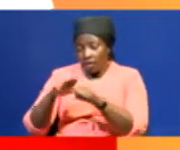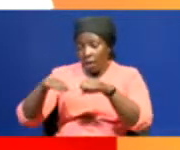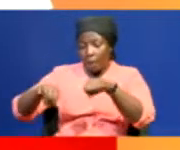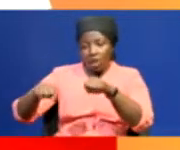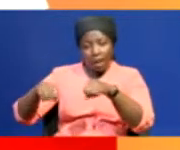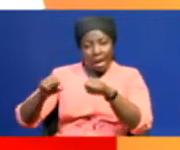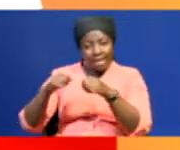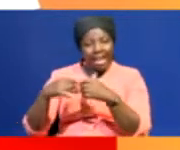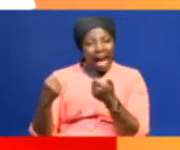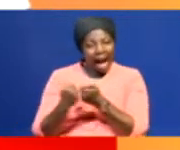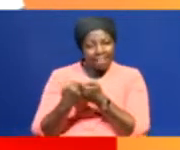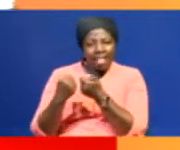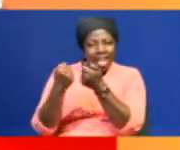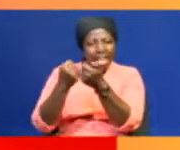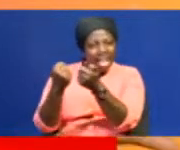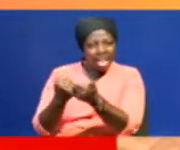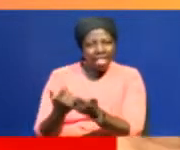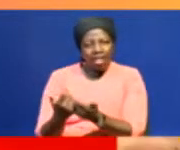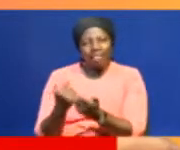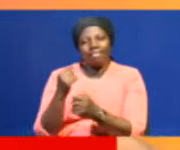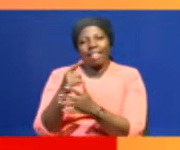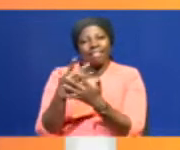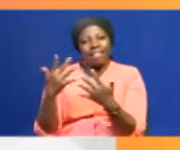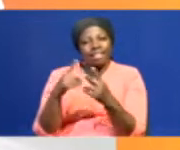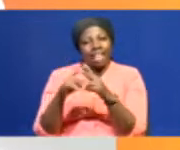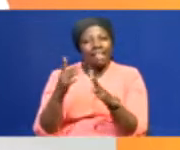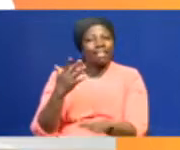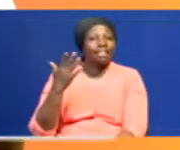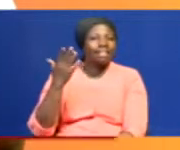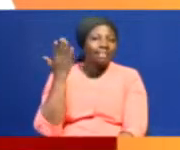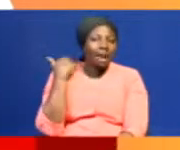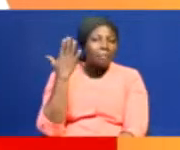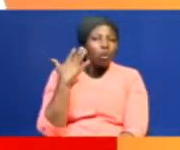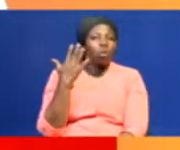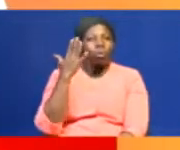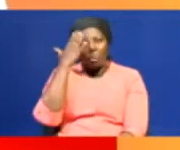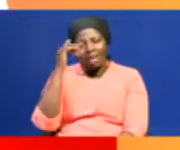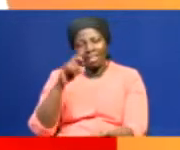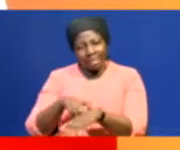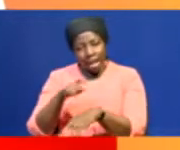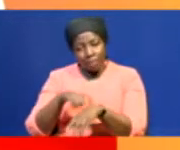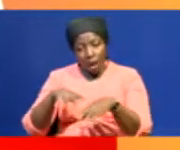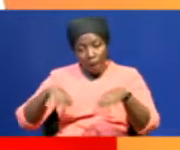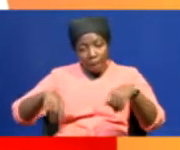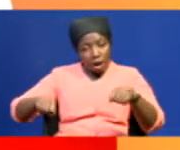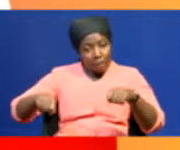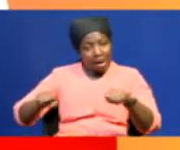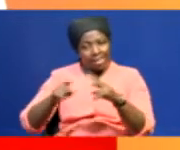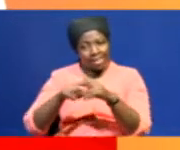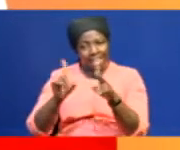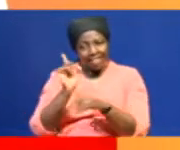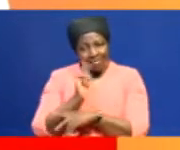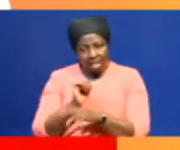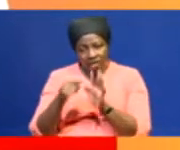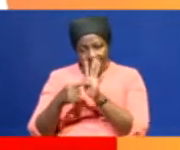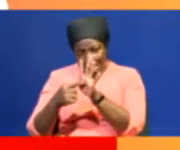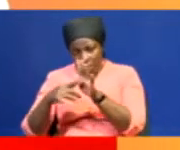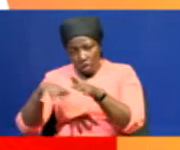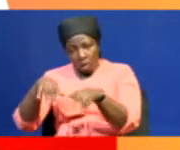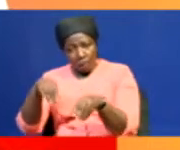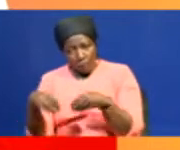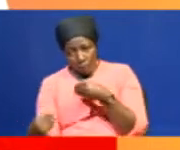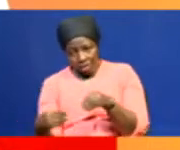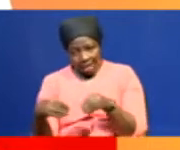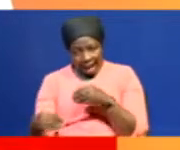Na hizi vitu zote zilianza kitambo kwa sababu wakati bodaboda ilianza kama huko Busia ilianza na